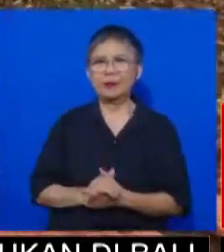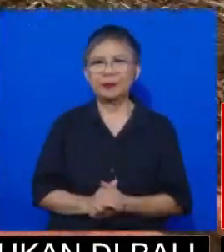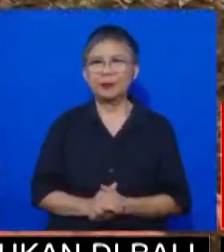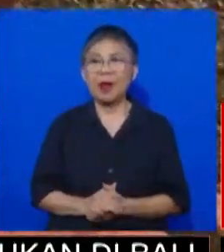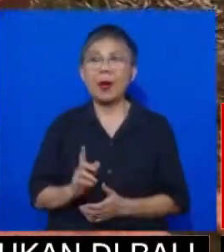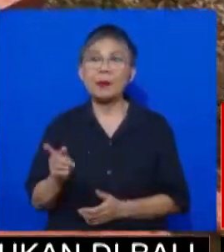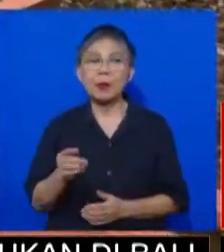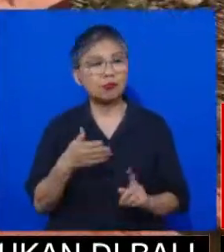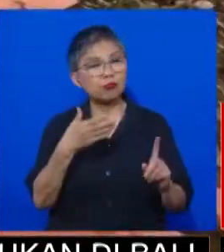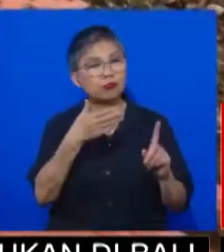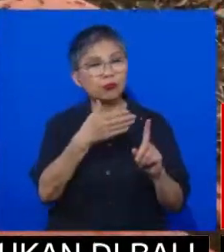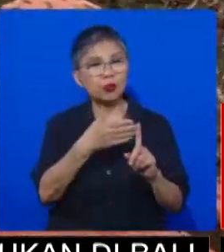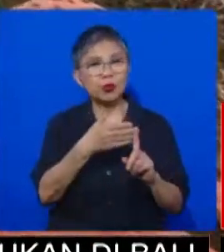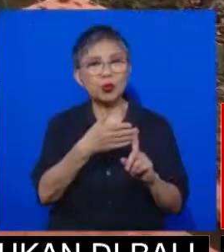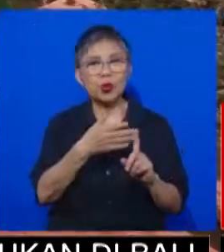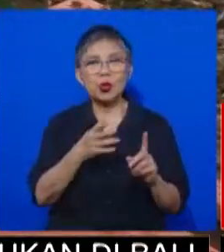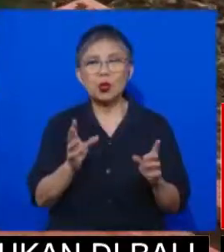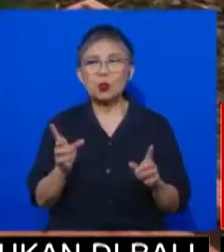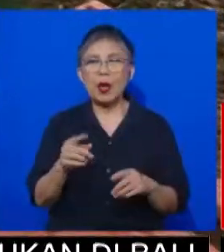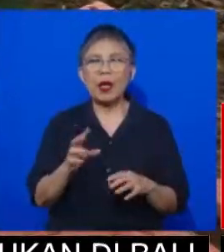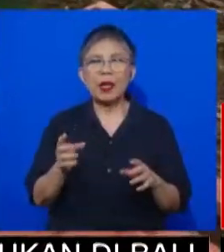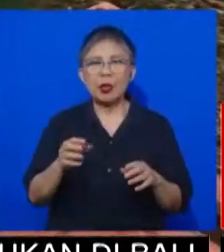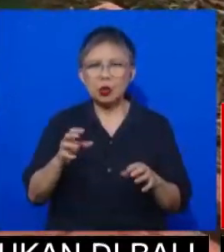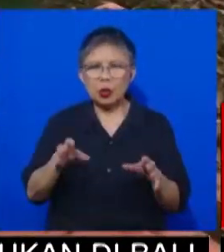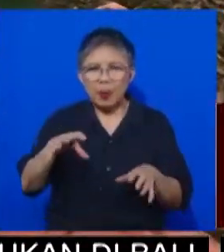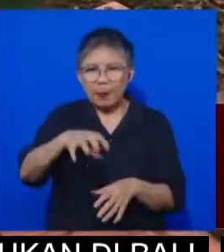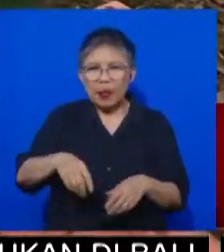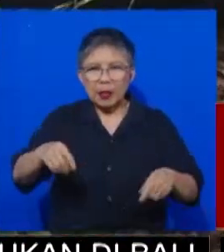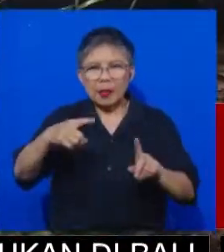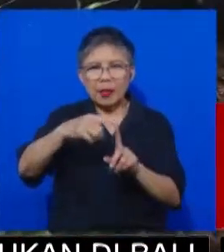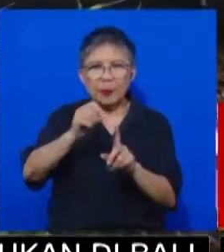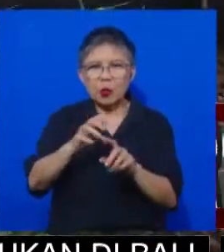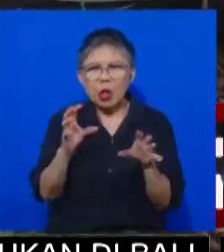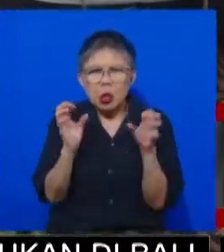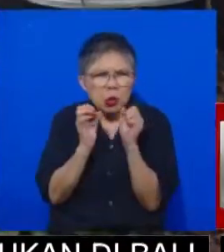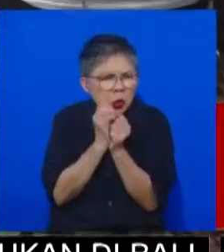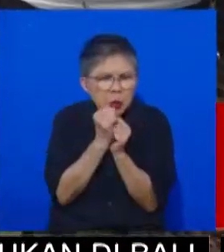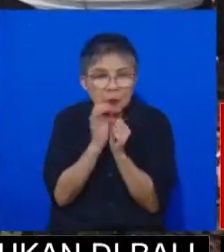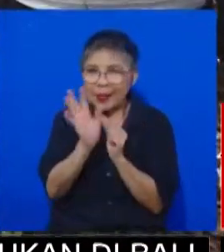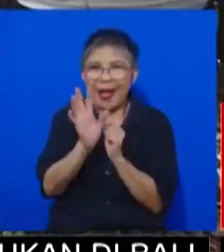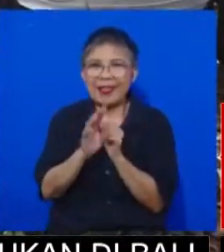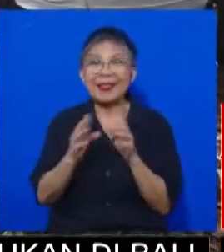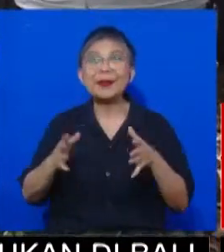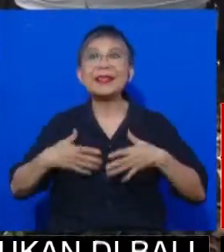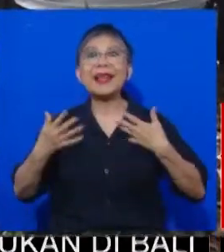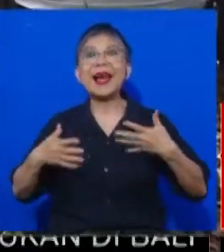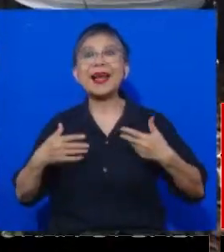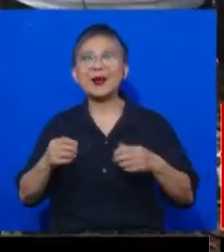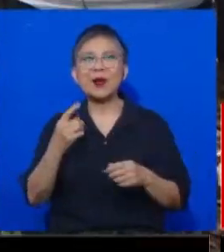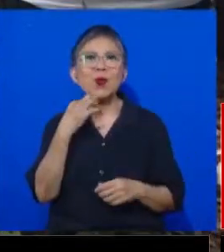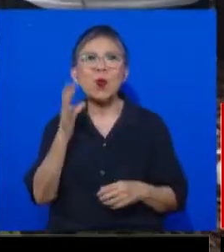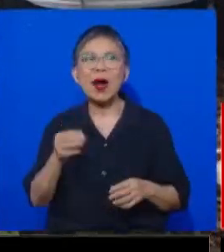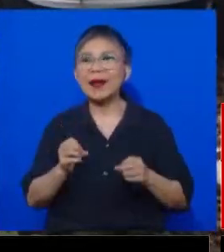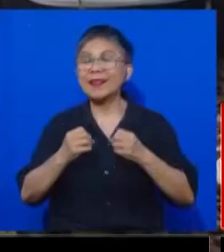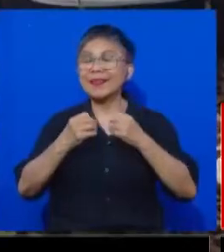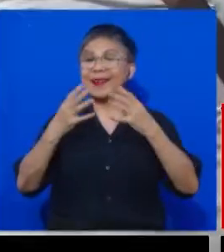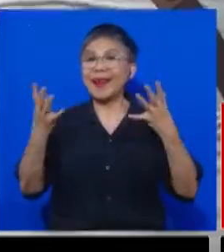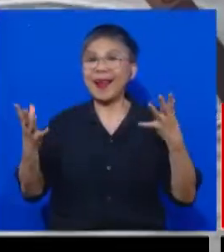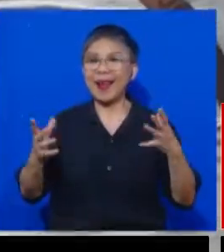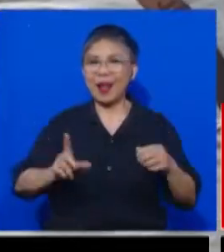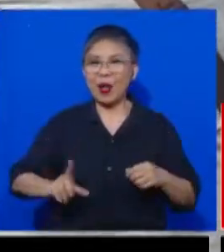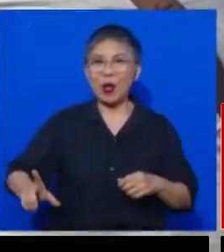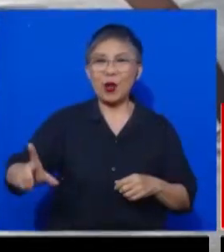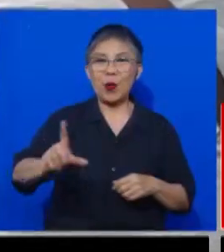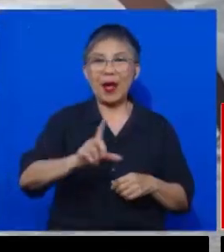ini bertujuan menghilangkan kesan seram dan angker pemakaman. Selain itu, cat berwarna cerah membuat lokasi